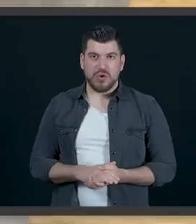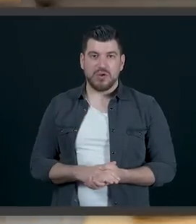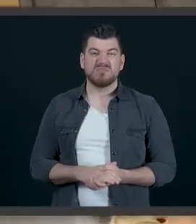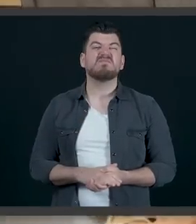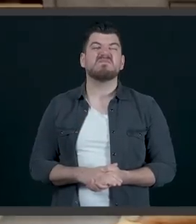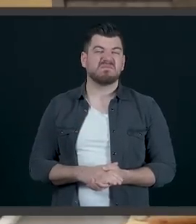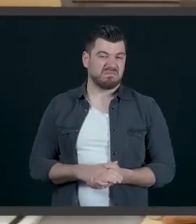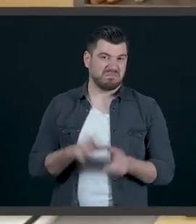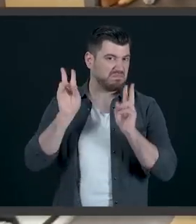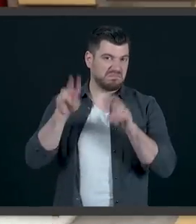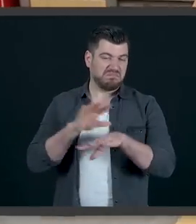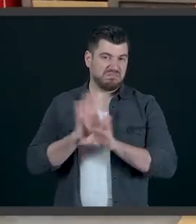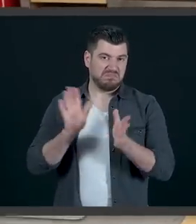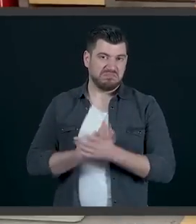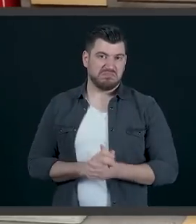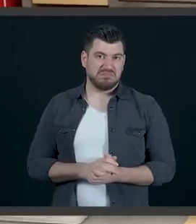Ναι, ναι. Δεν φαίνεται.